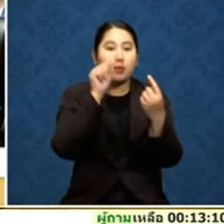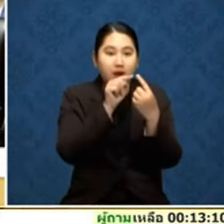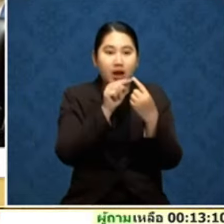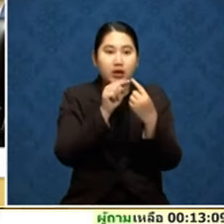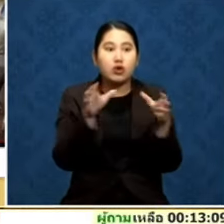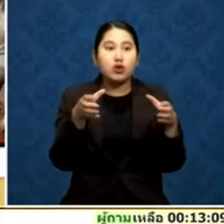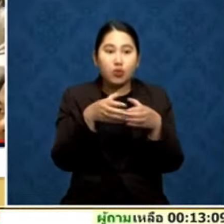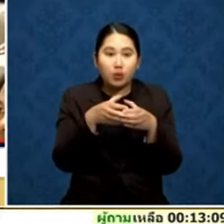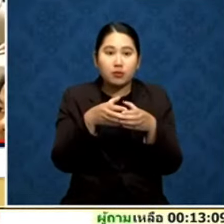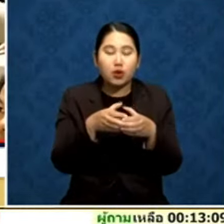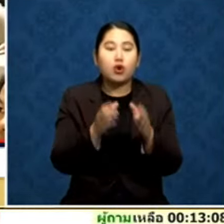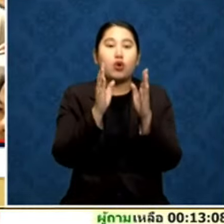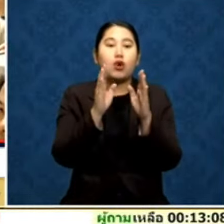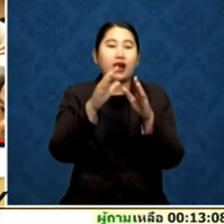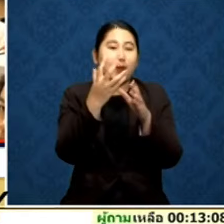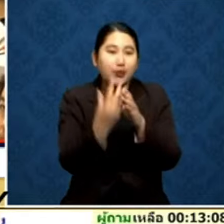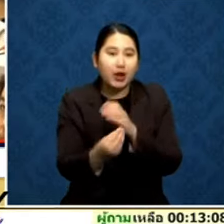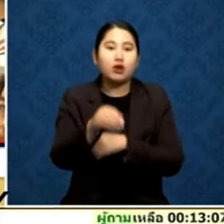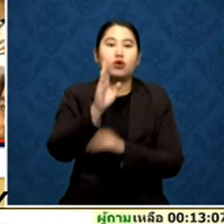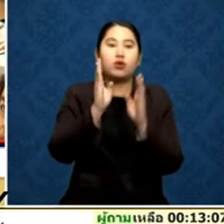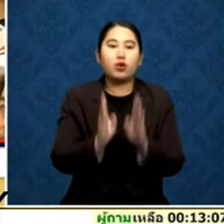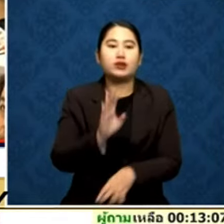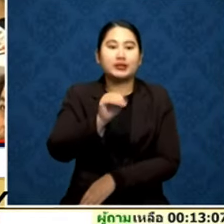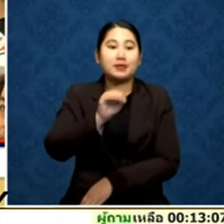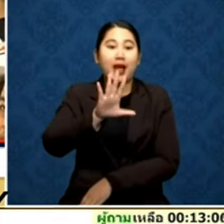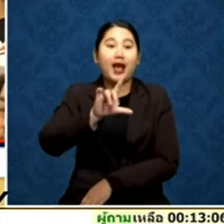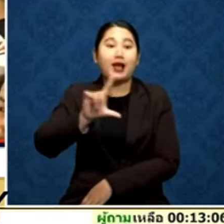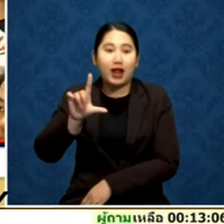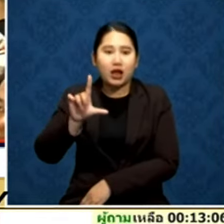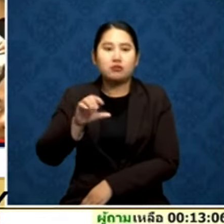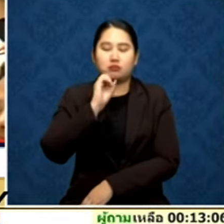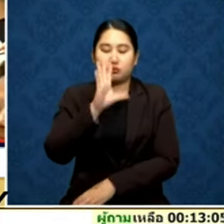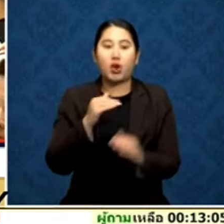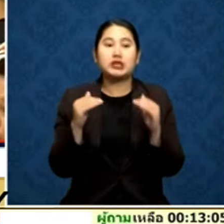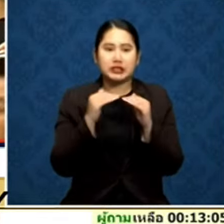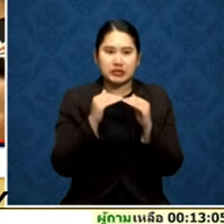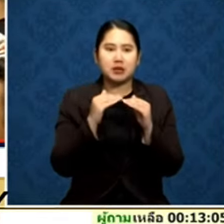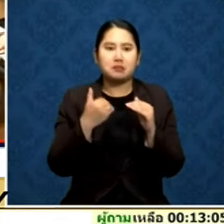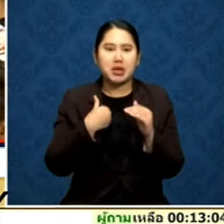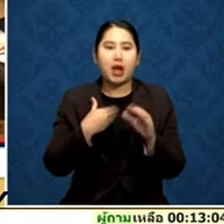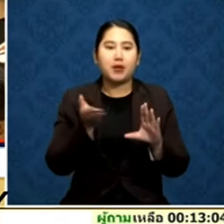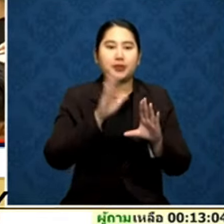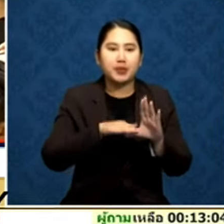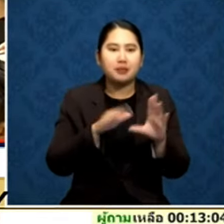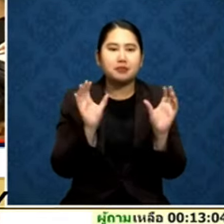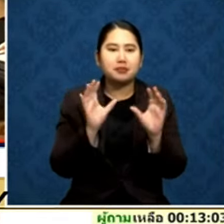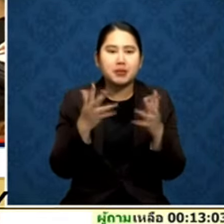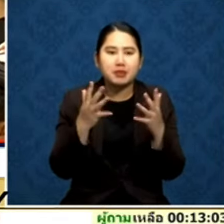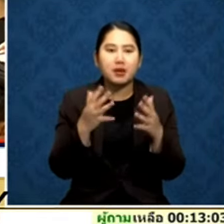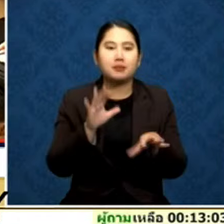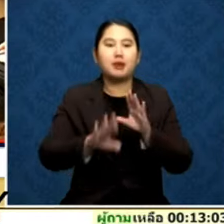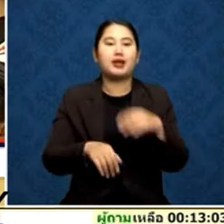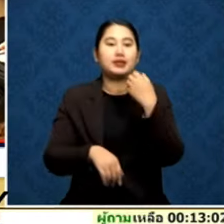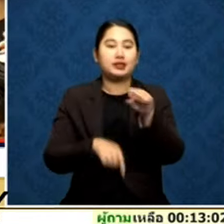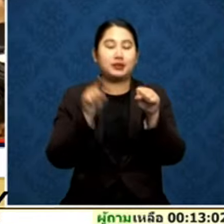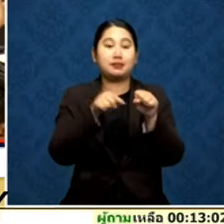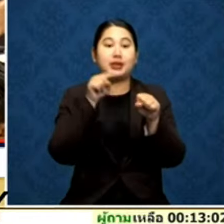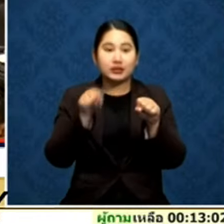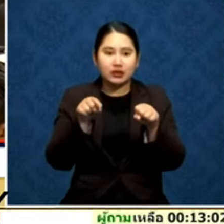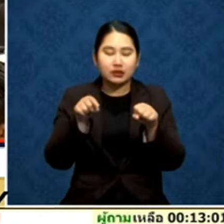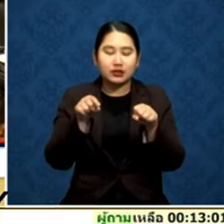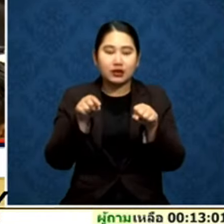45ล้านคนโดยอ้างว่าจะมีคนที่มีสิทธิ์แต่ไม่มาลงทะเบียนราว 10% นะคะแล้วก็